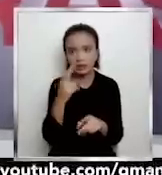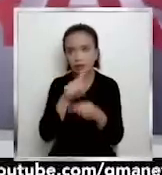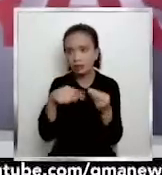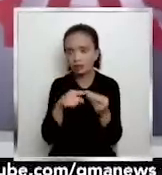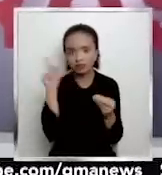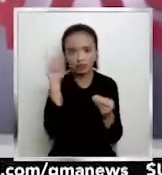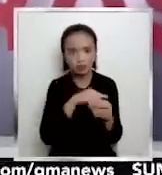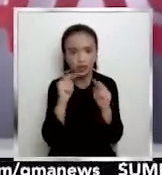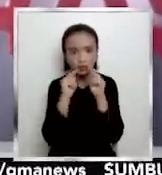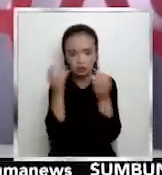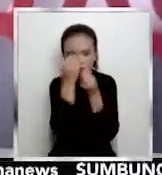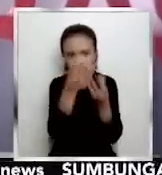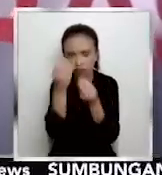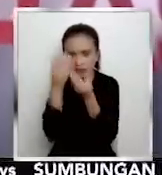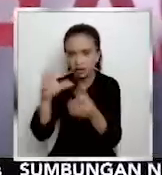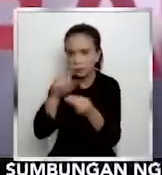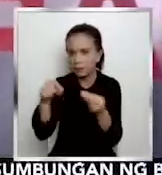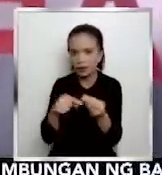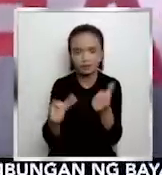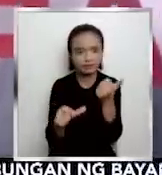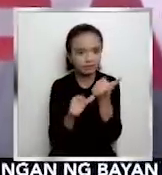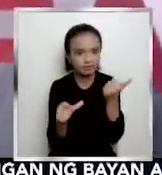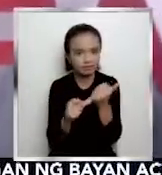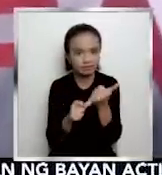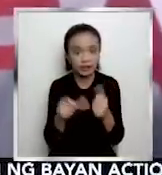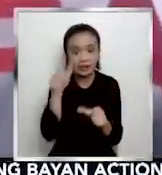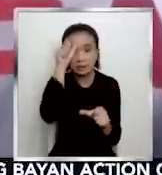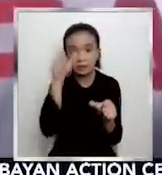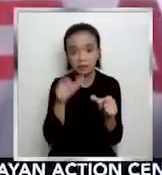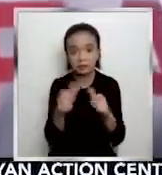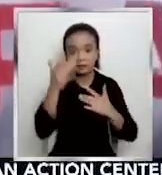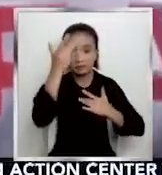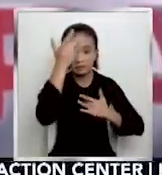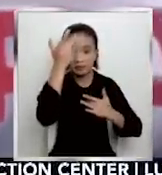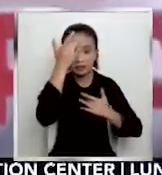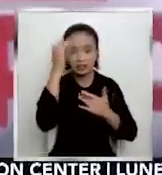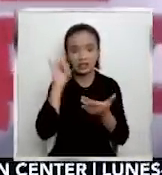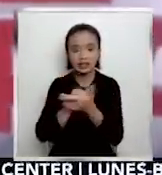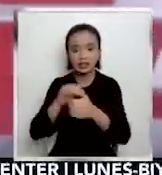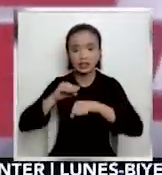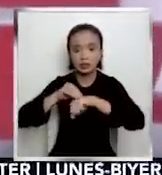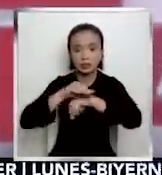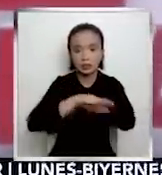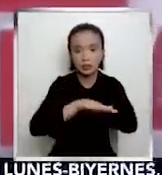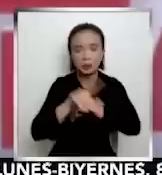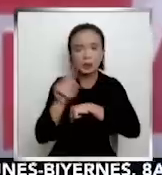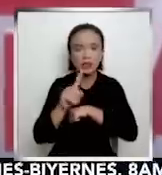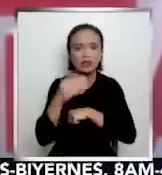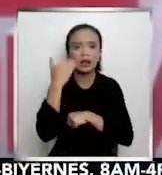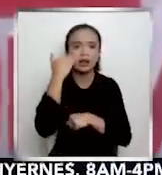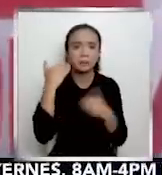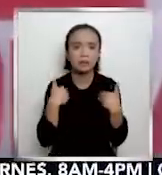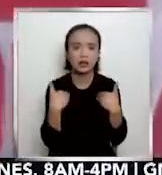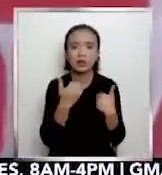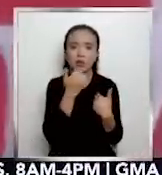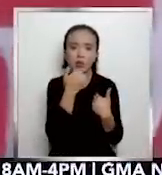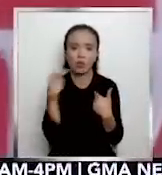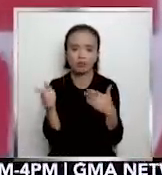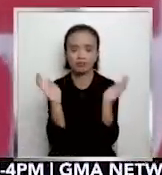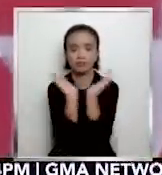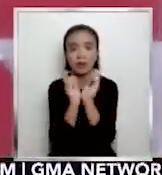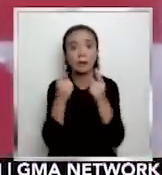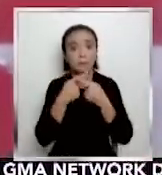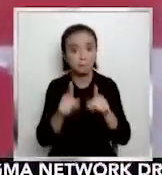na yan, kabilang ng mga matatanda at may sakit, epekto pala ng backlog ng ahensya. Pero may mga hakbang na raw sila